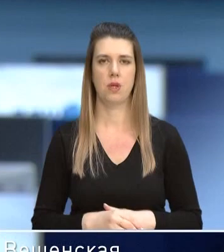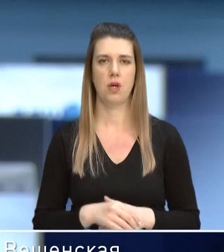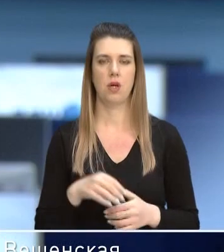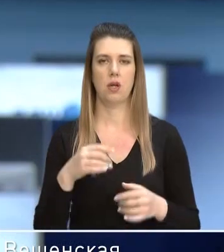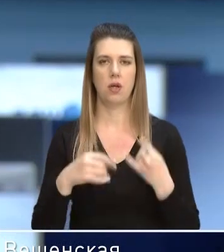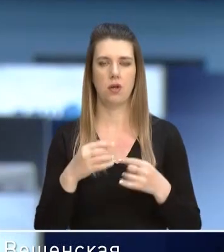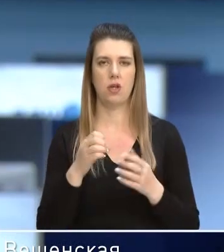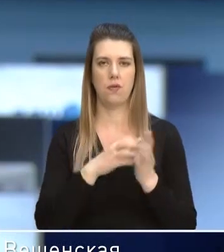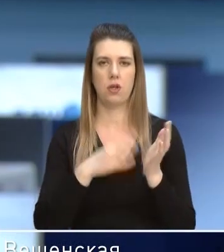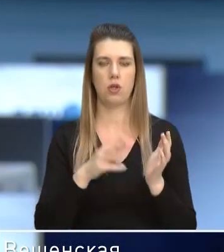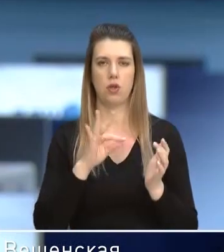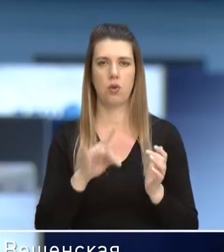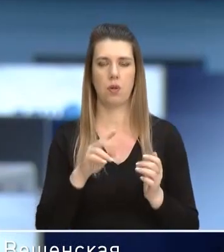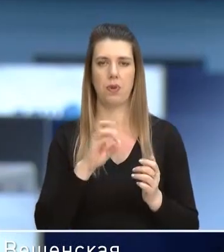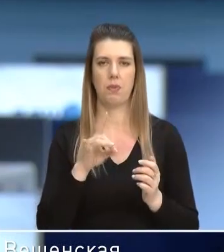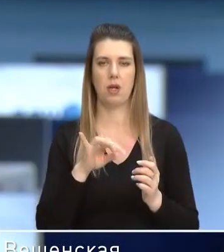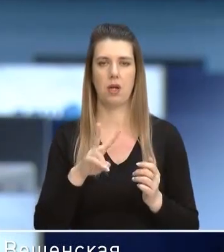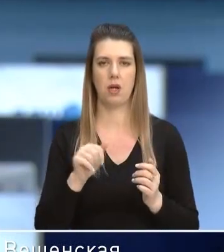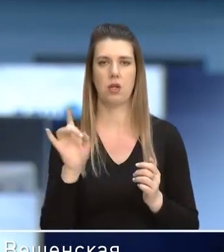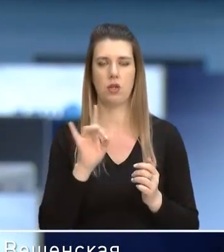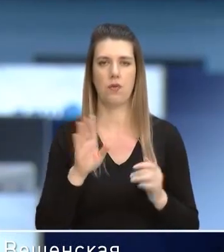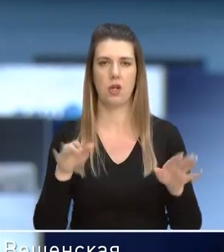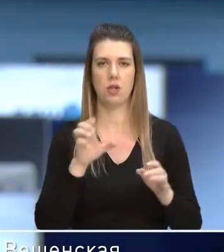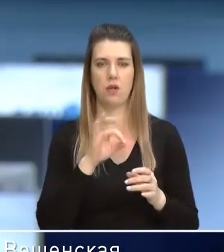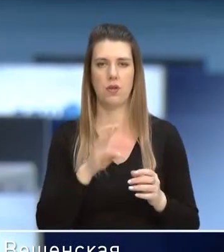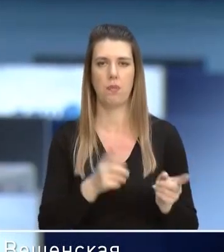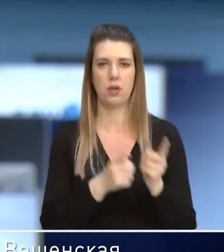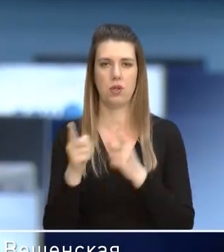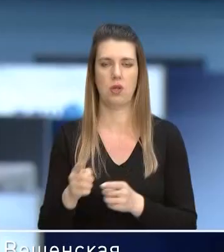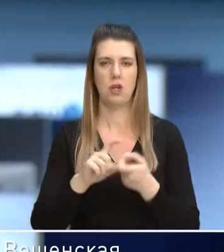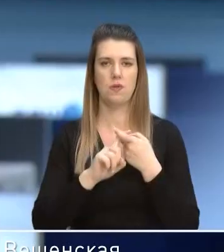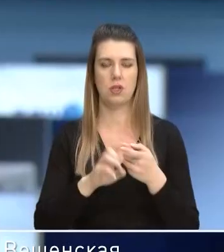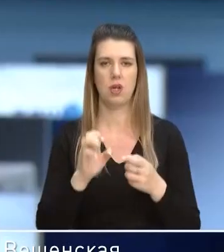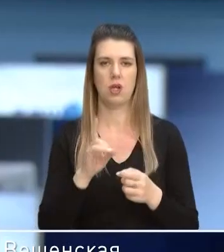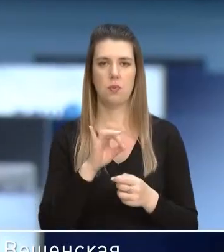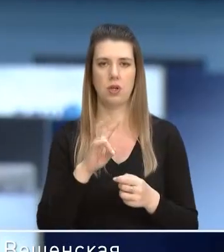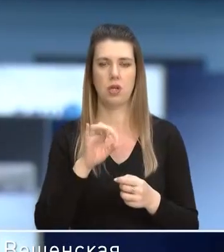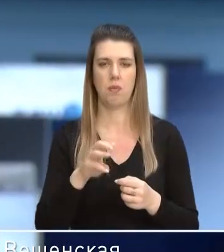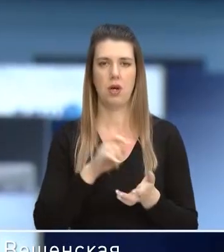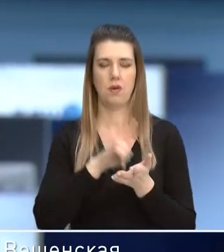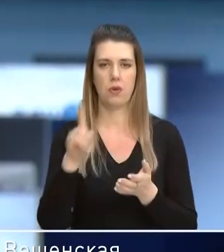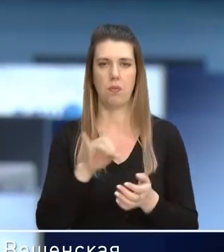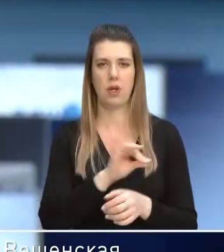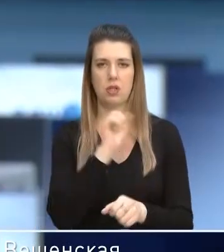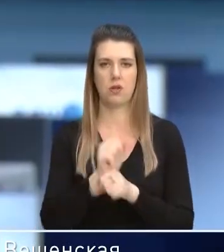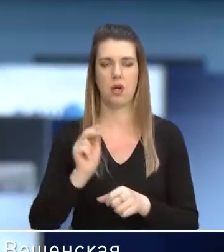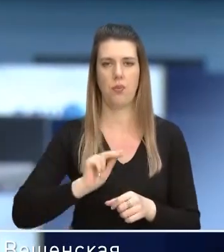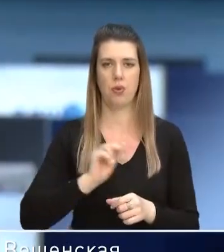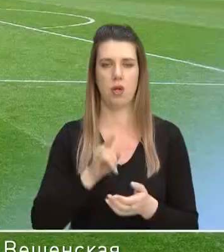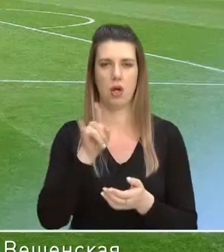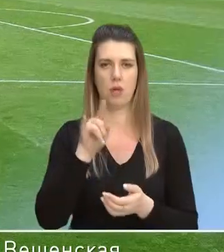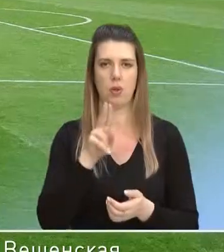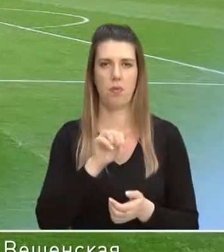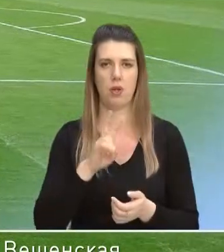матч 19 тура Российской премьер-лиги ростов-крылья Советов перенесён в связи с распоряжением росавиации о приостановлении работы